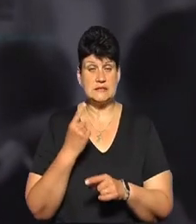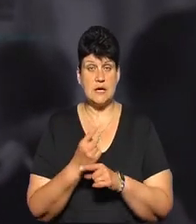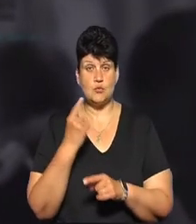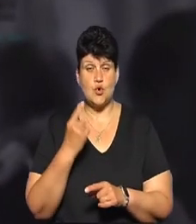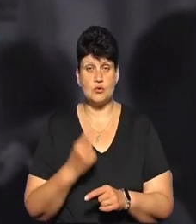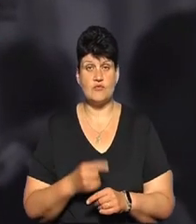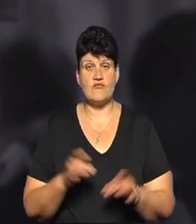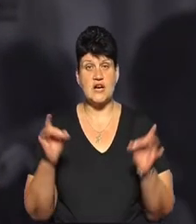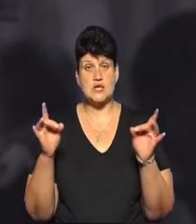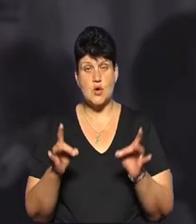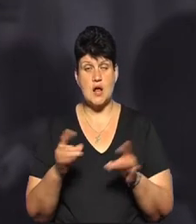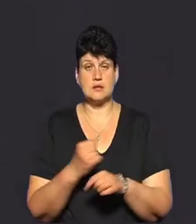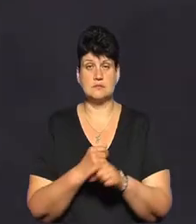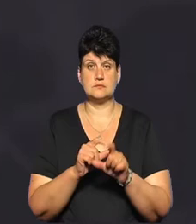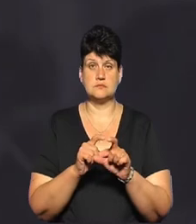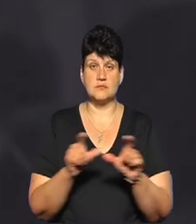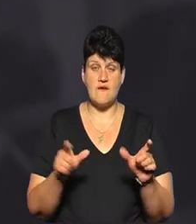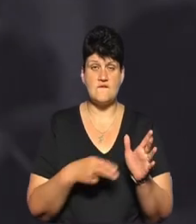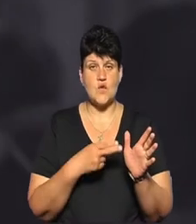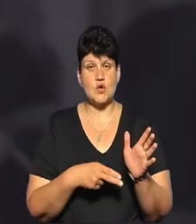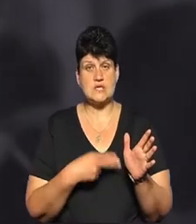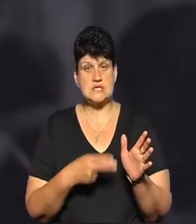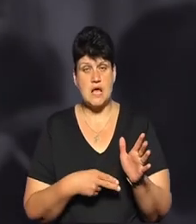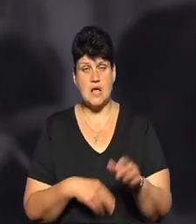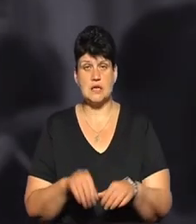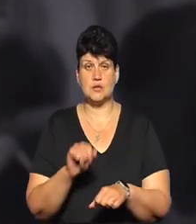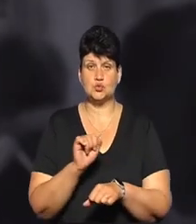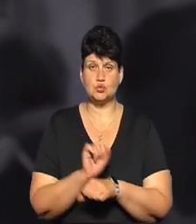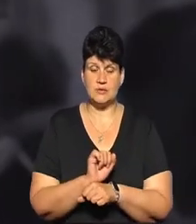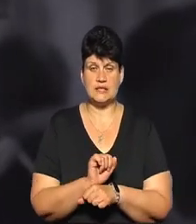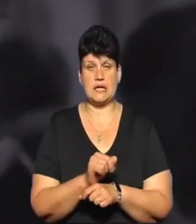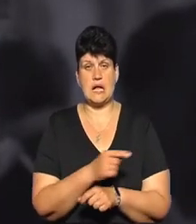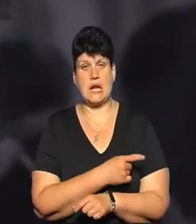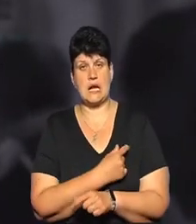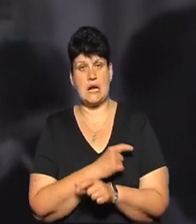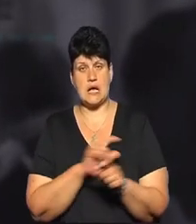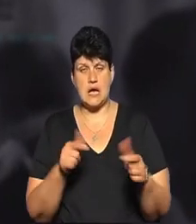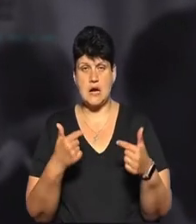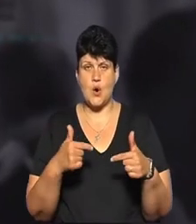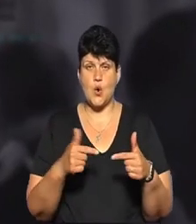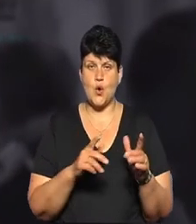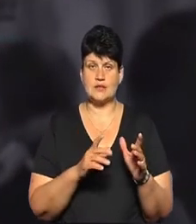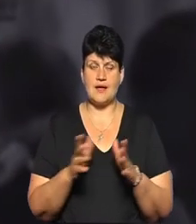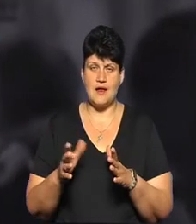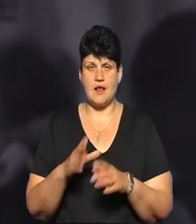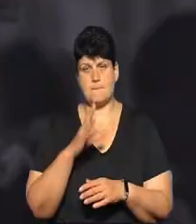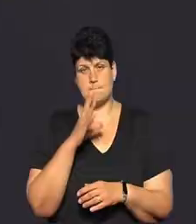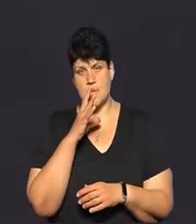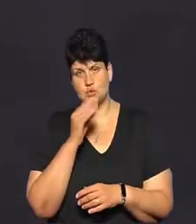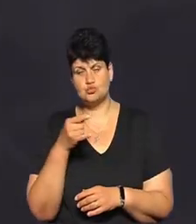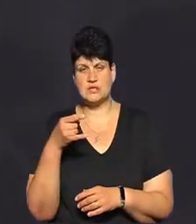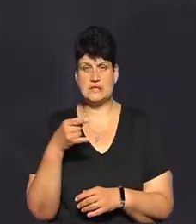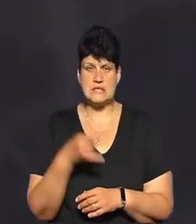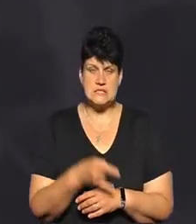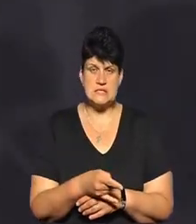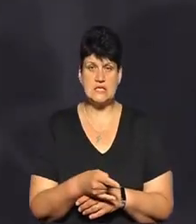ресторанах, кав'ярнях, на вокзалах, зупинках, у лікарнях, готелях, а також у маршрутках чи таксі. Штраф за повторне порушення цих вимог